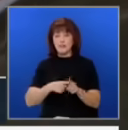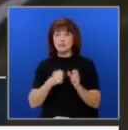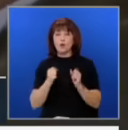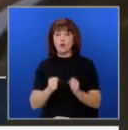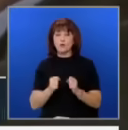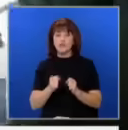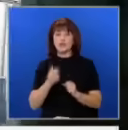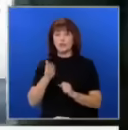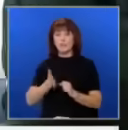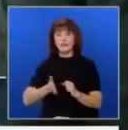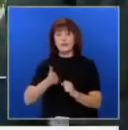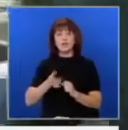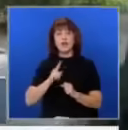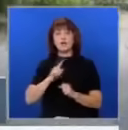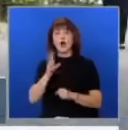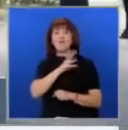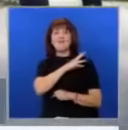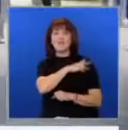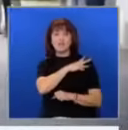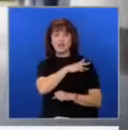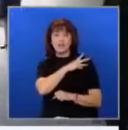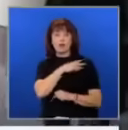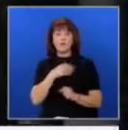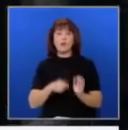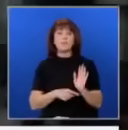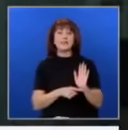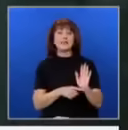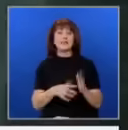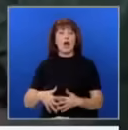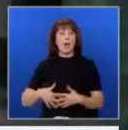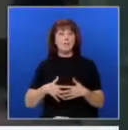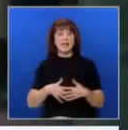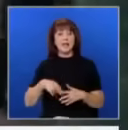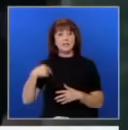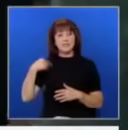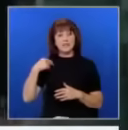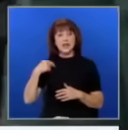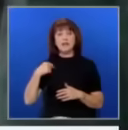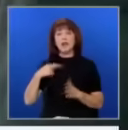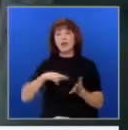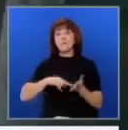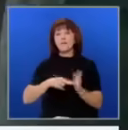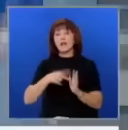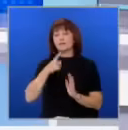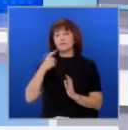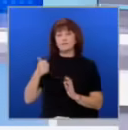очаква да пътува до Вашингтон, за да представи на американския президент Джо Байден план за победа.